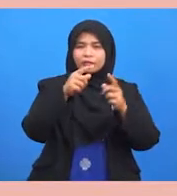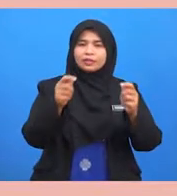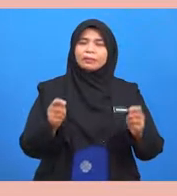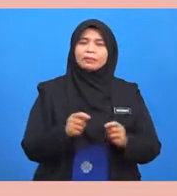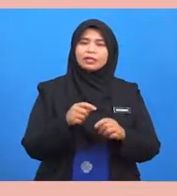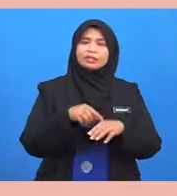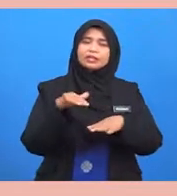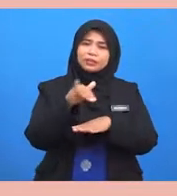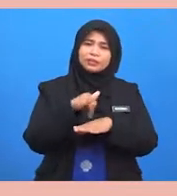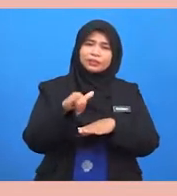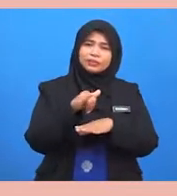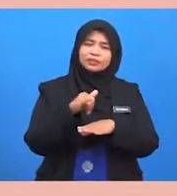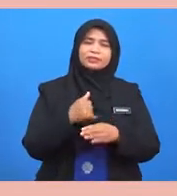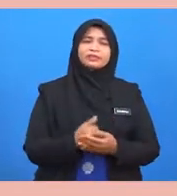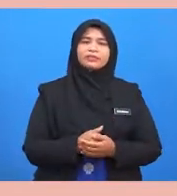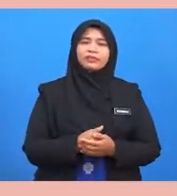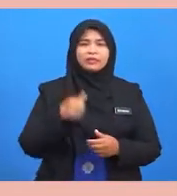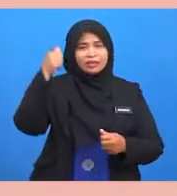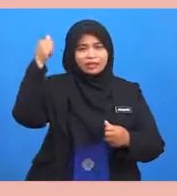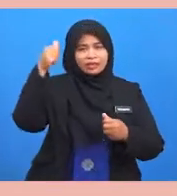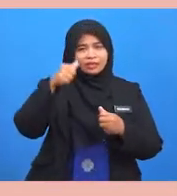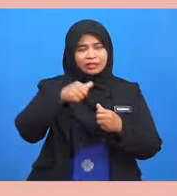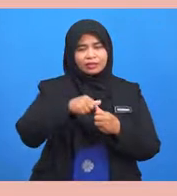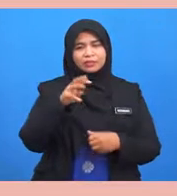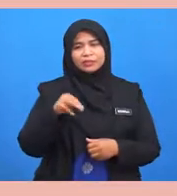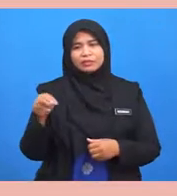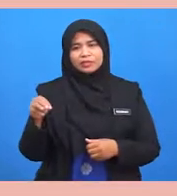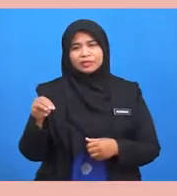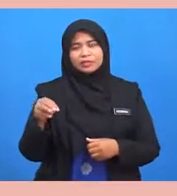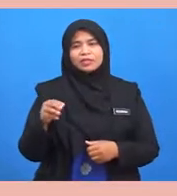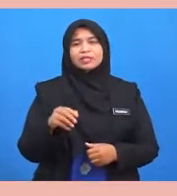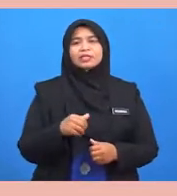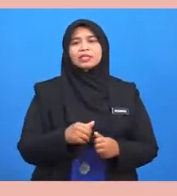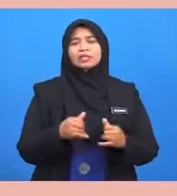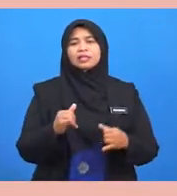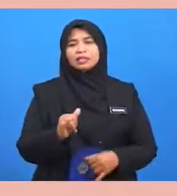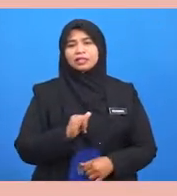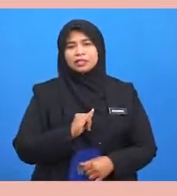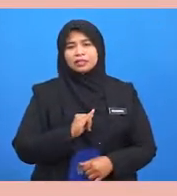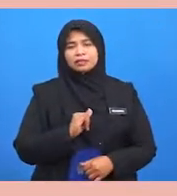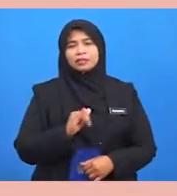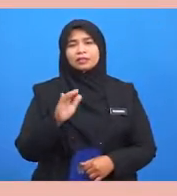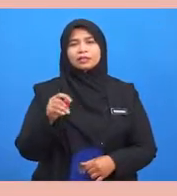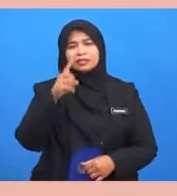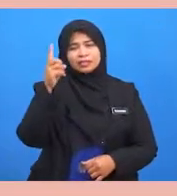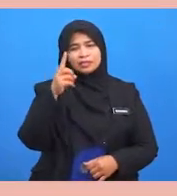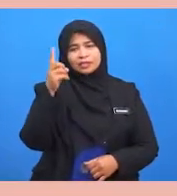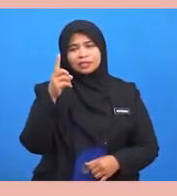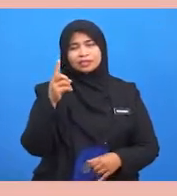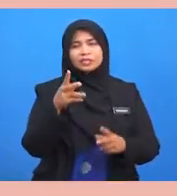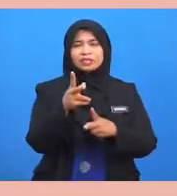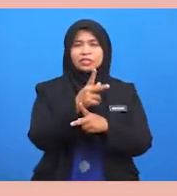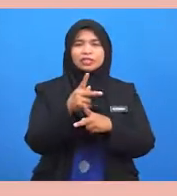kelak. Ingat ya, murid-murid, individu yang sentiasa menjaga